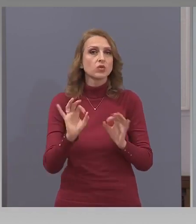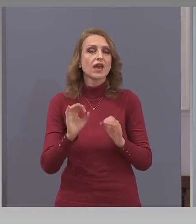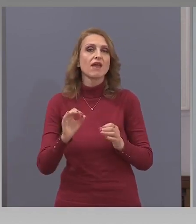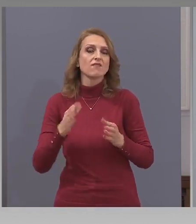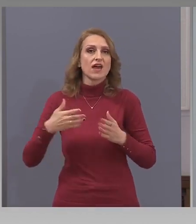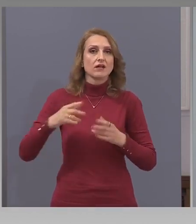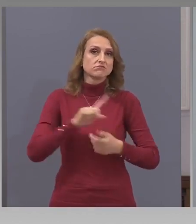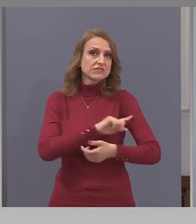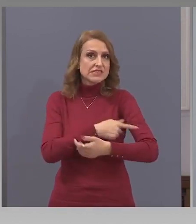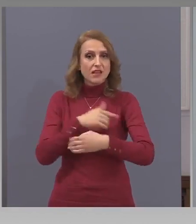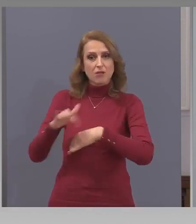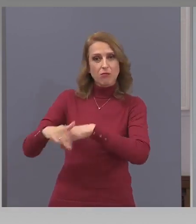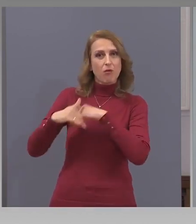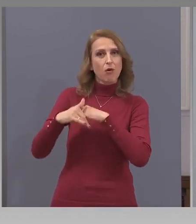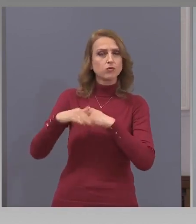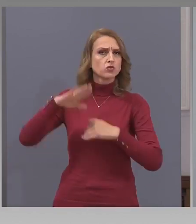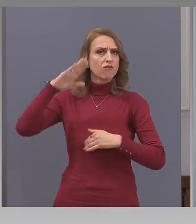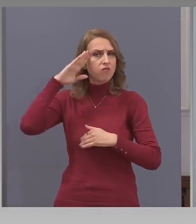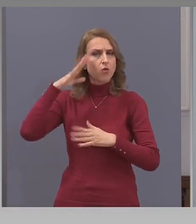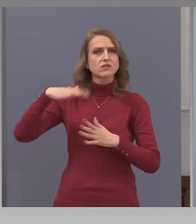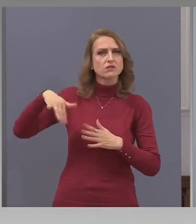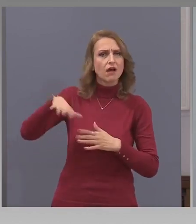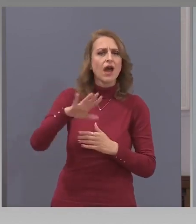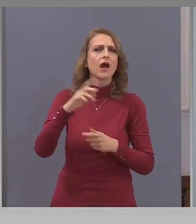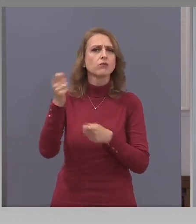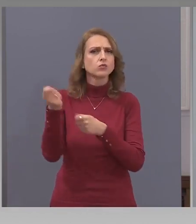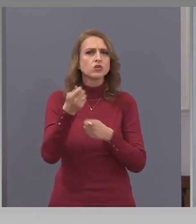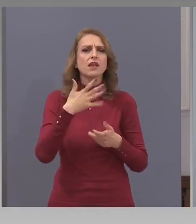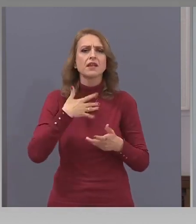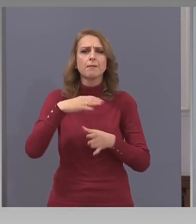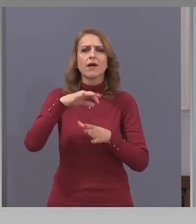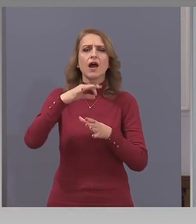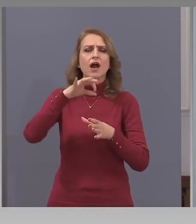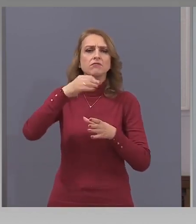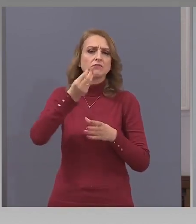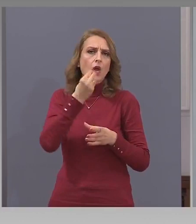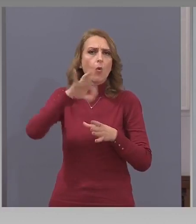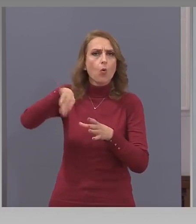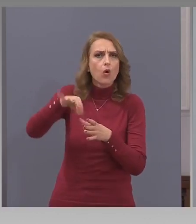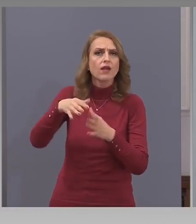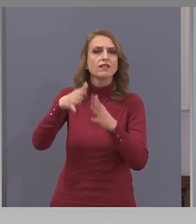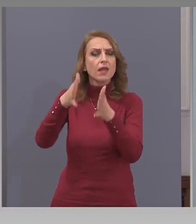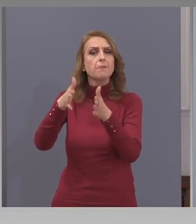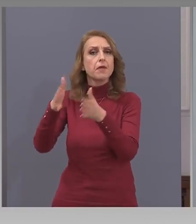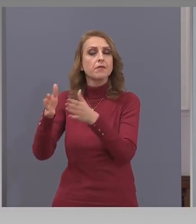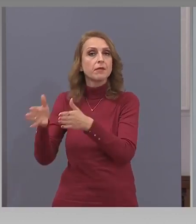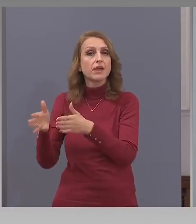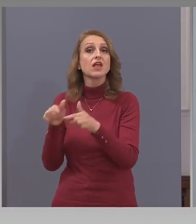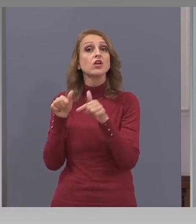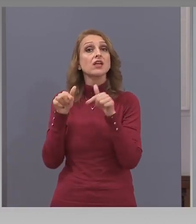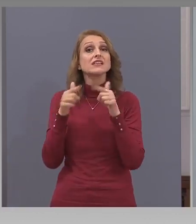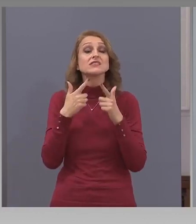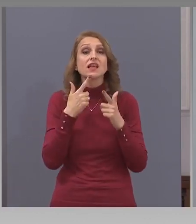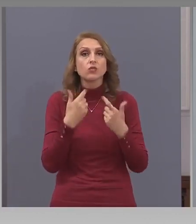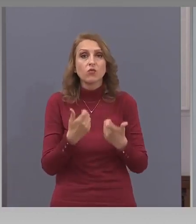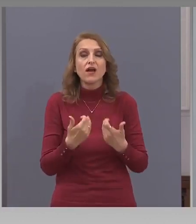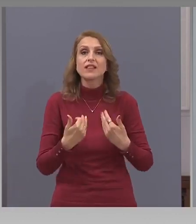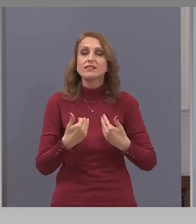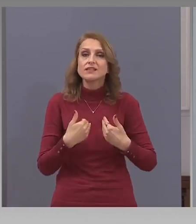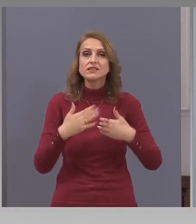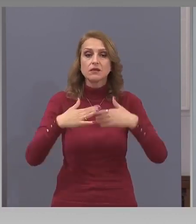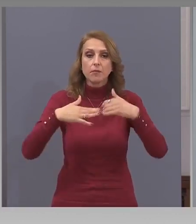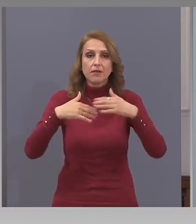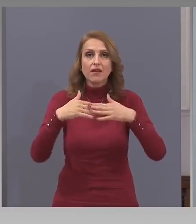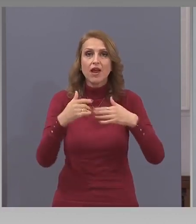тил, имат всички мощности. Кухни. И ние в този закон се подготвяме за